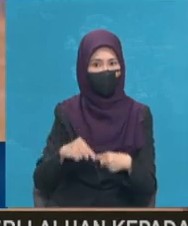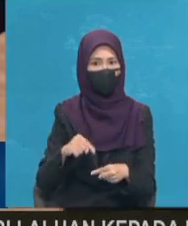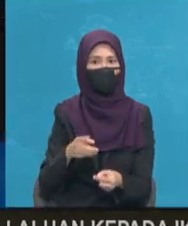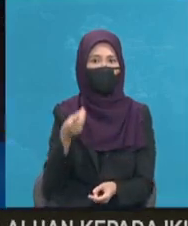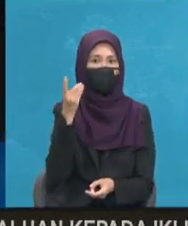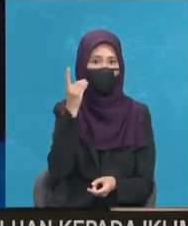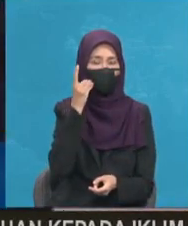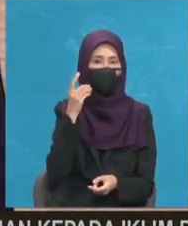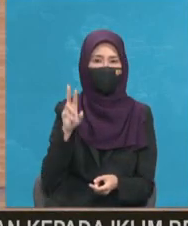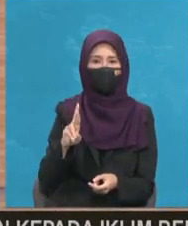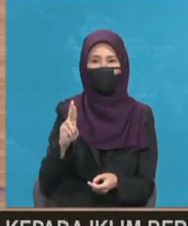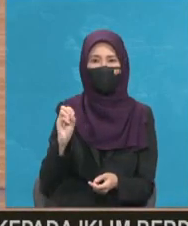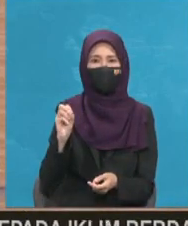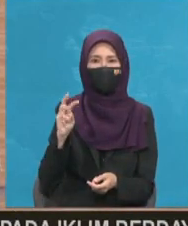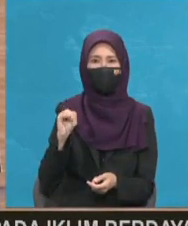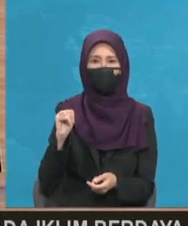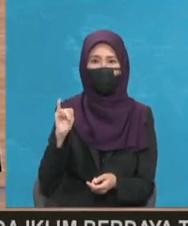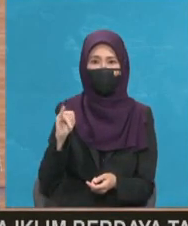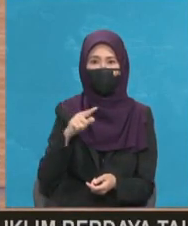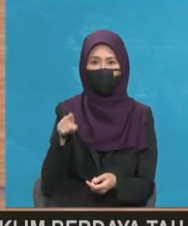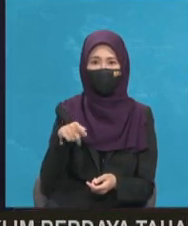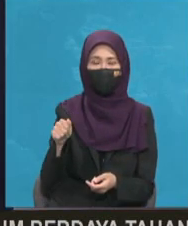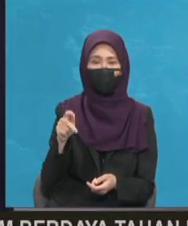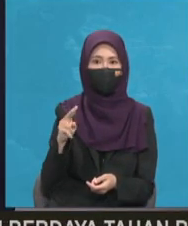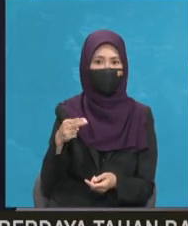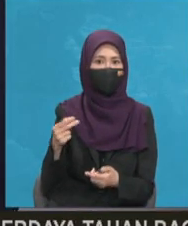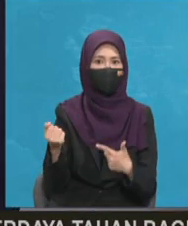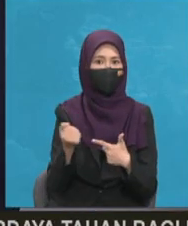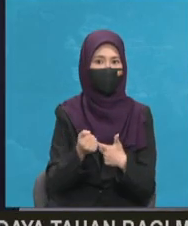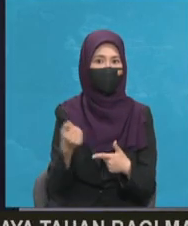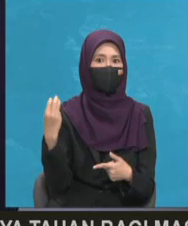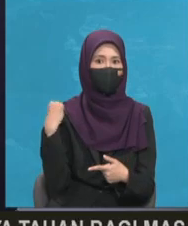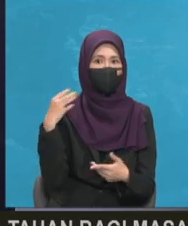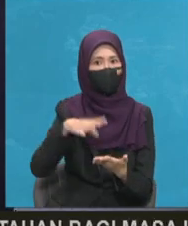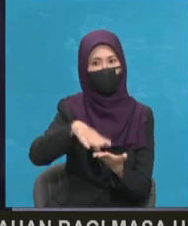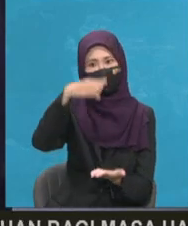dokter hajar Om Aisyah binti Haji Muhammad Saleh timbalan menteri pendidikan